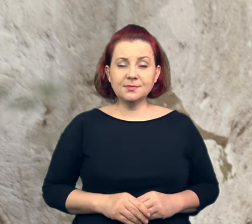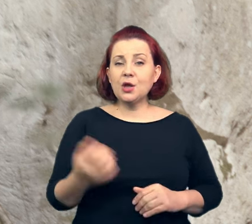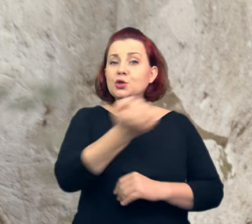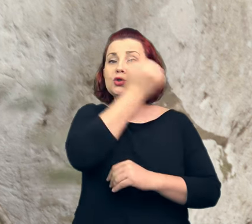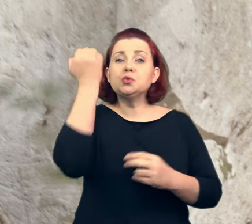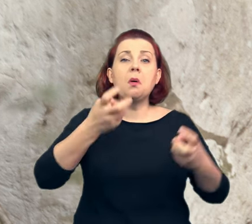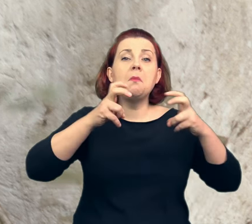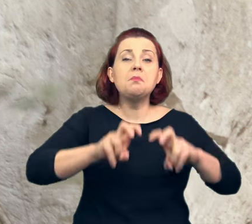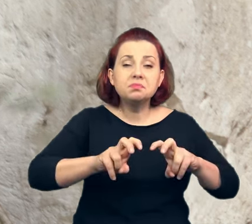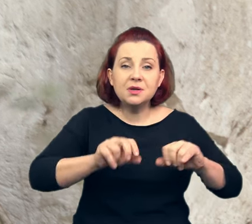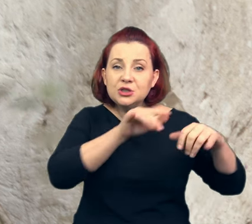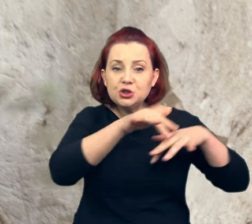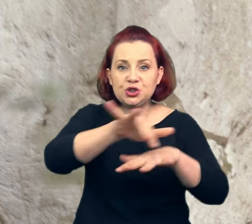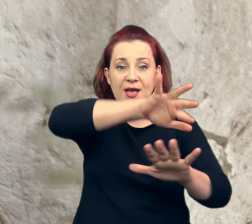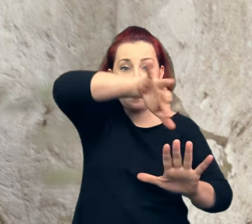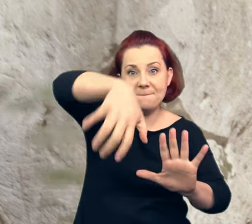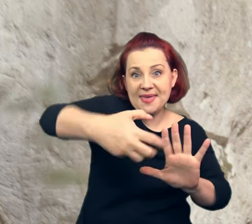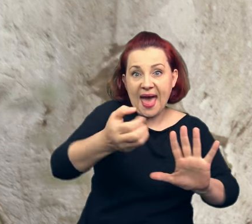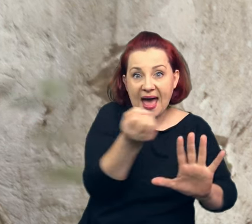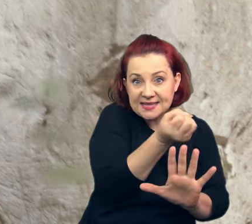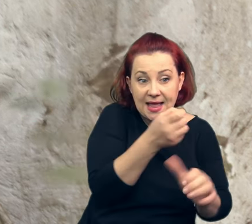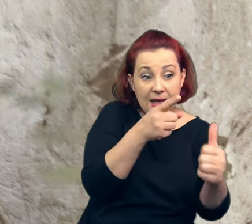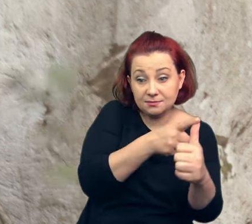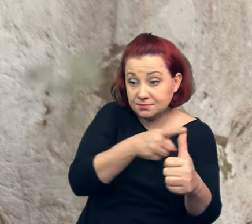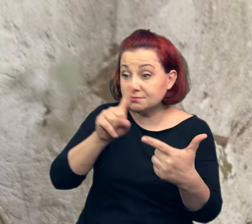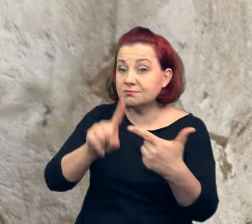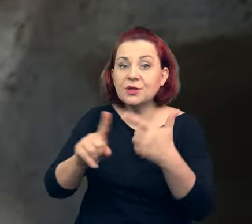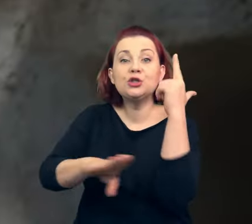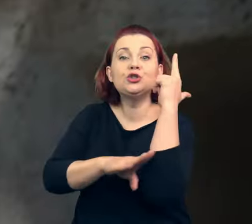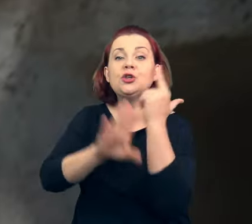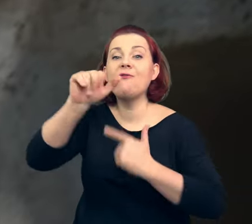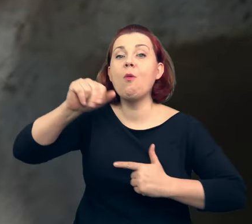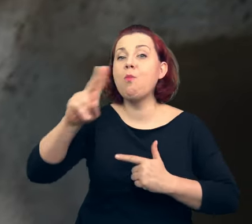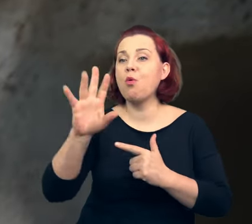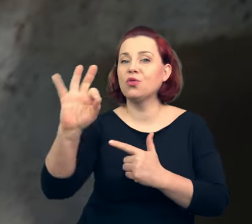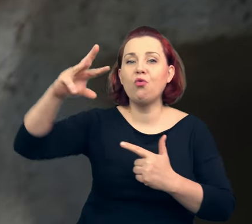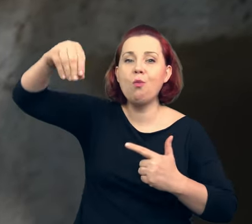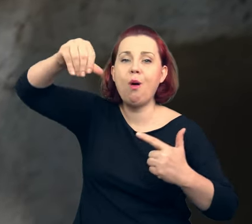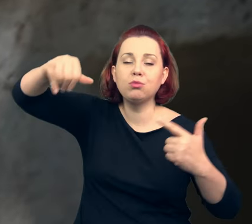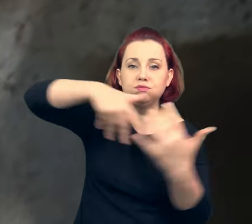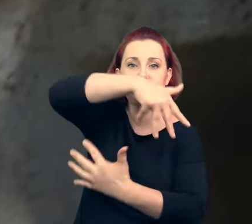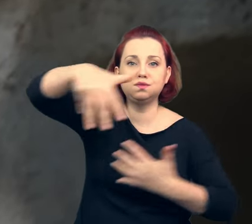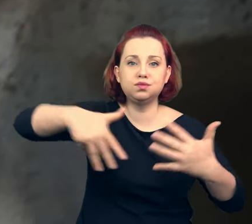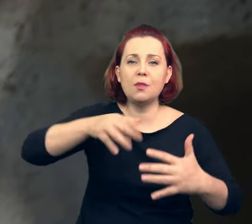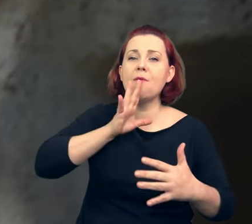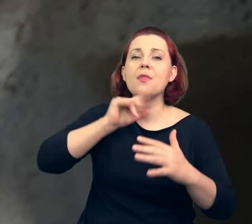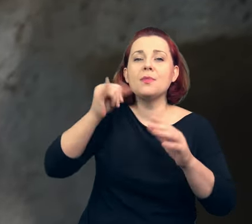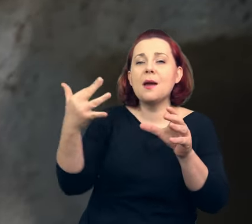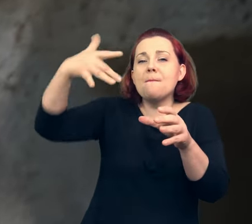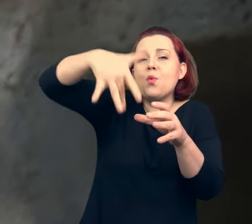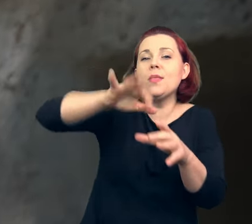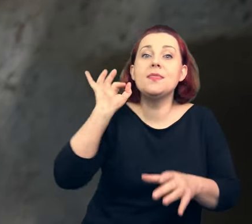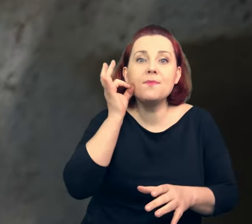Szkło powstawało z piasku rzecznego z popiołem uzyskanym z drzewa bukowego. Przypominało płynny miód